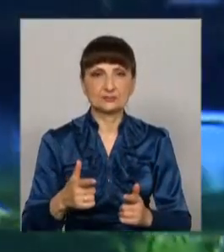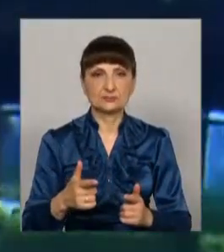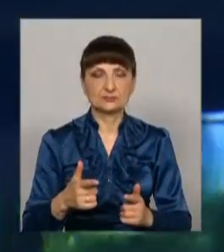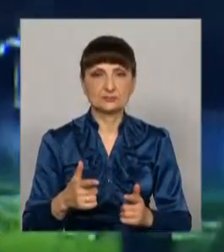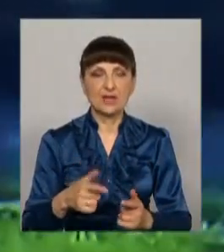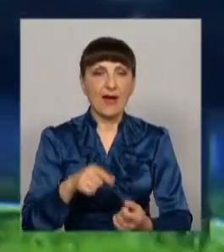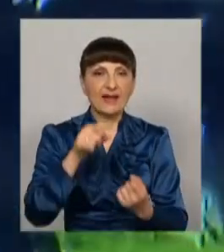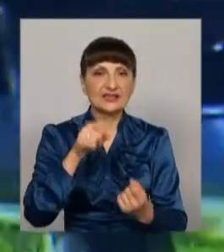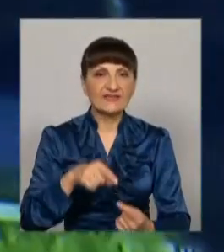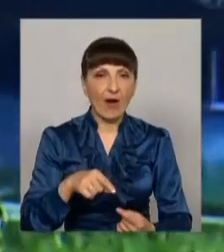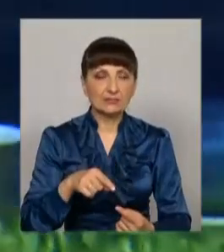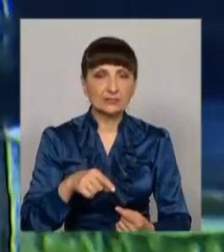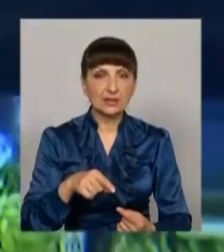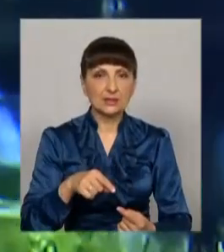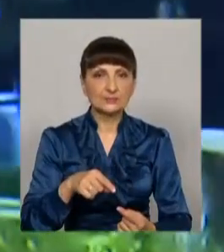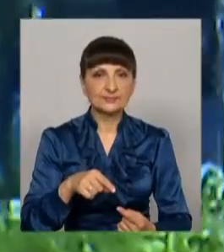адекватные